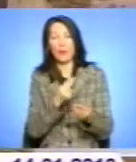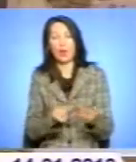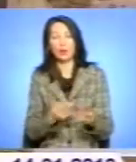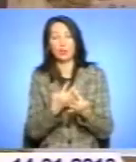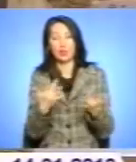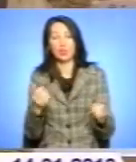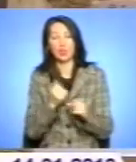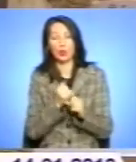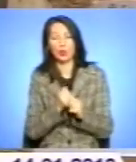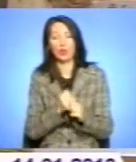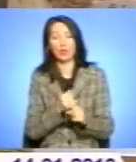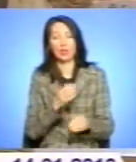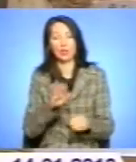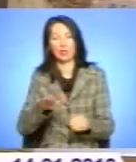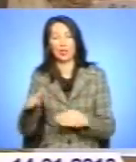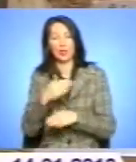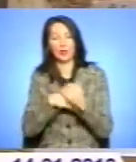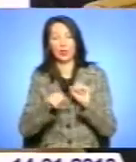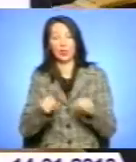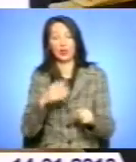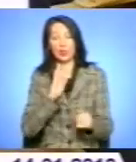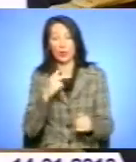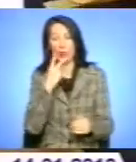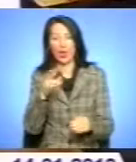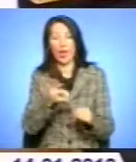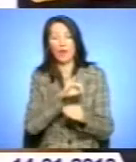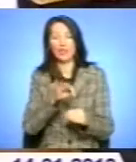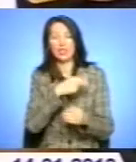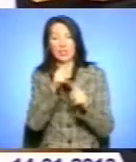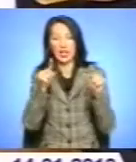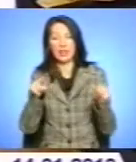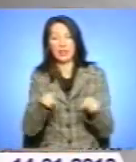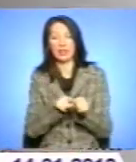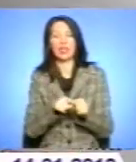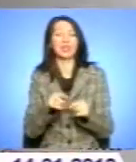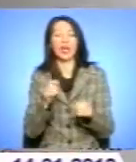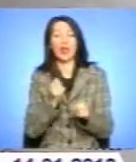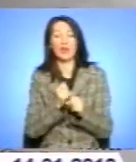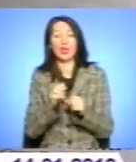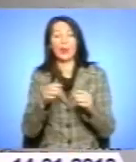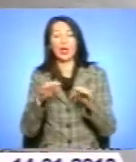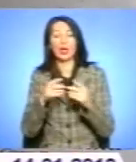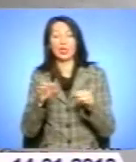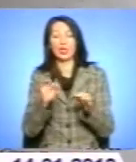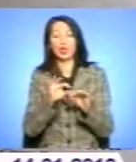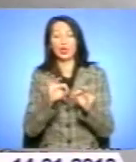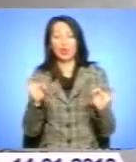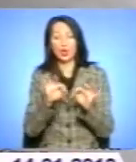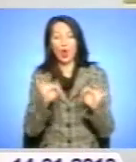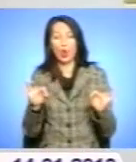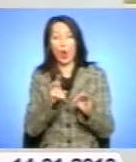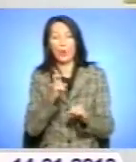потребами. Зокрема, можна було побачити вишиті картини, різноманітні вироби з паперу, соломи, тканини, бісеру. Усіх учасників